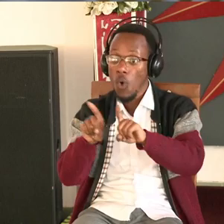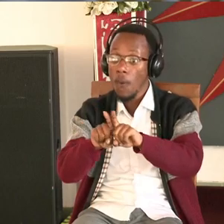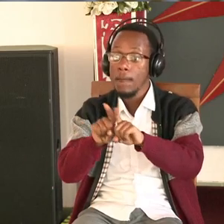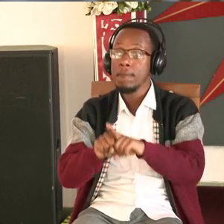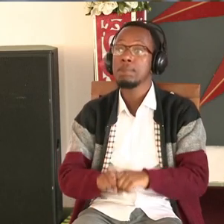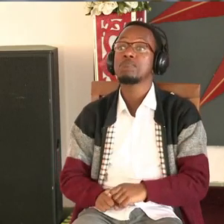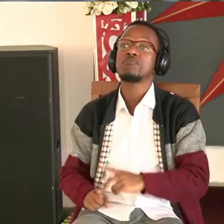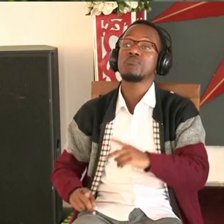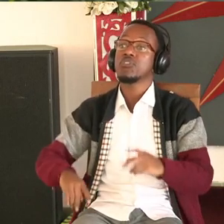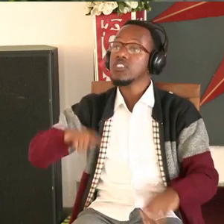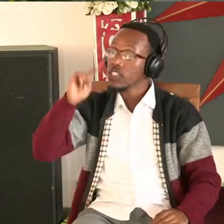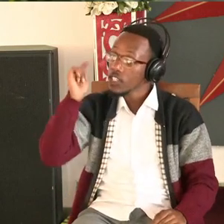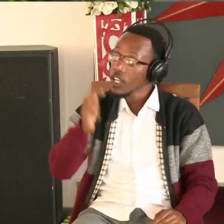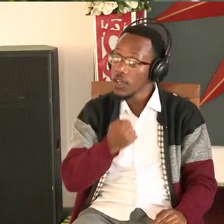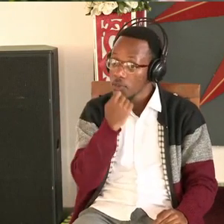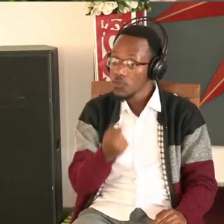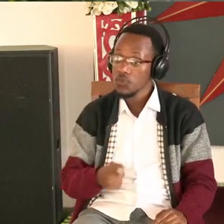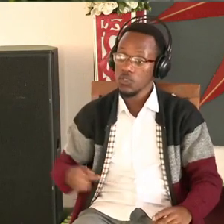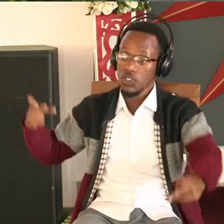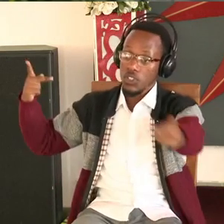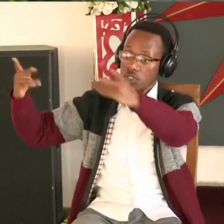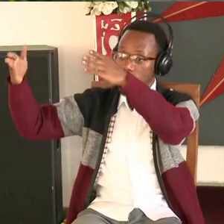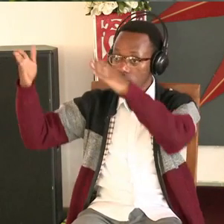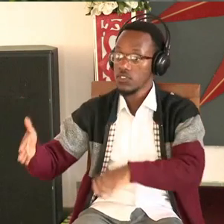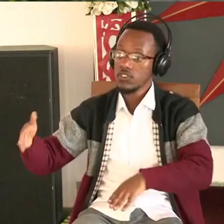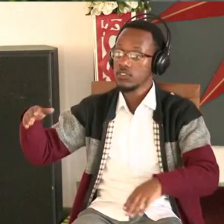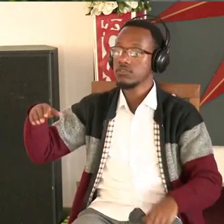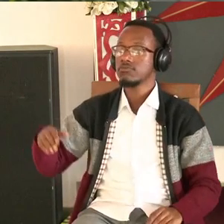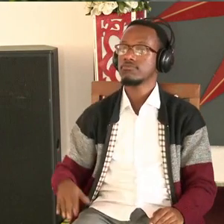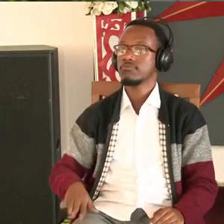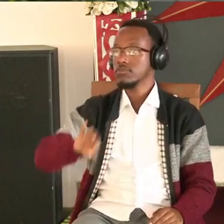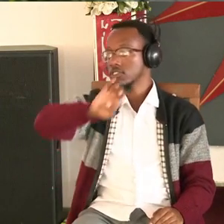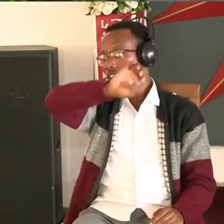Nuko umuhanuzi Yesaya yabivuze.